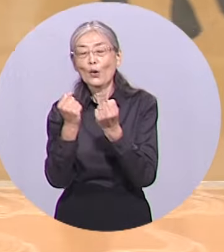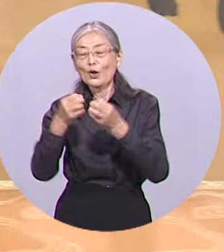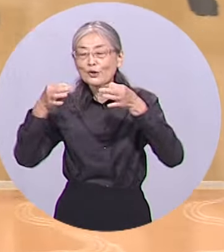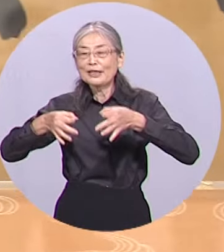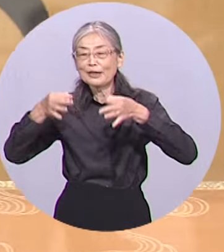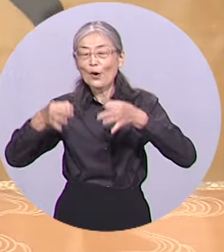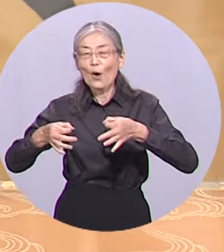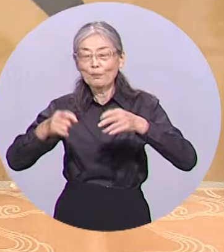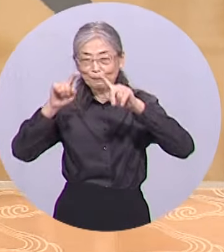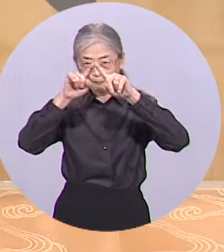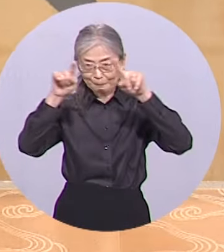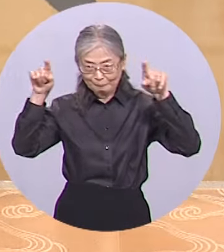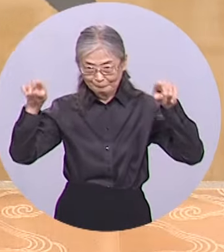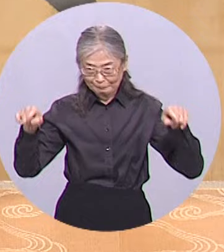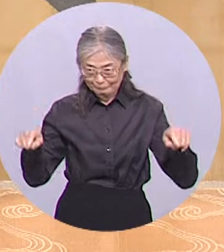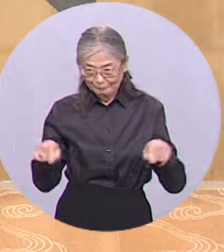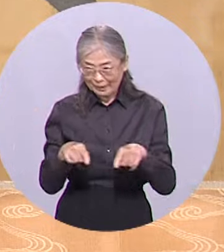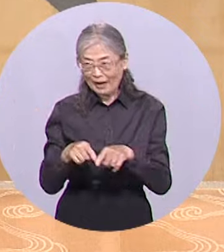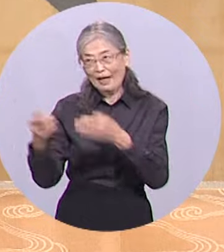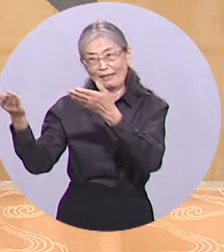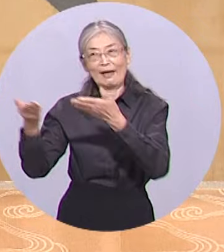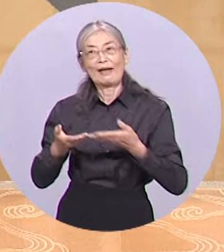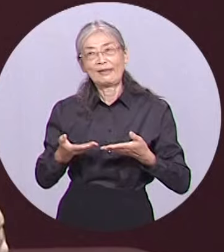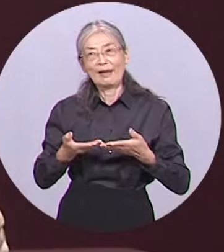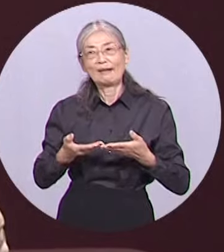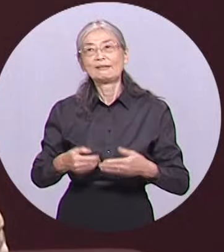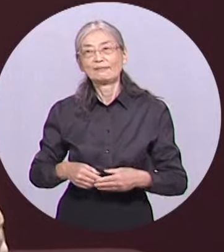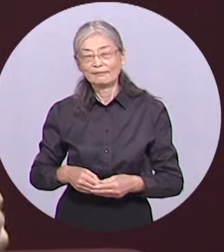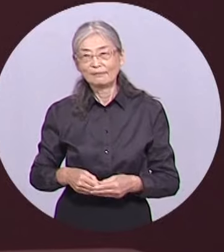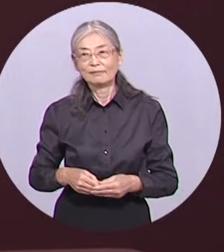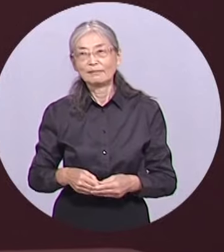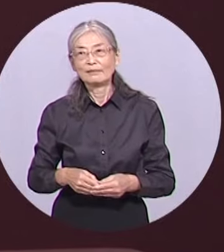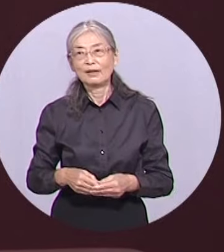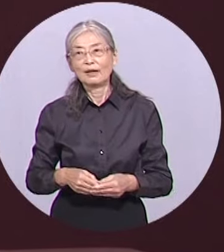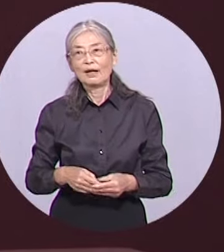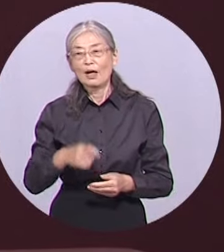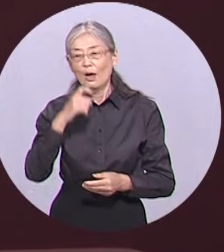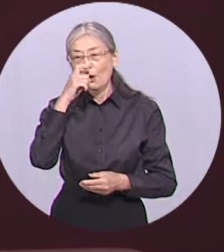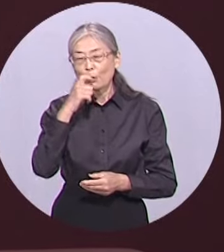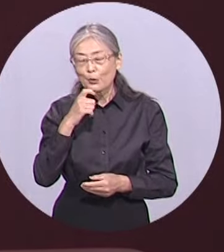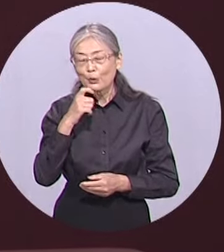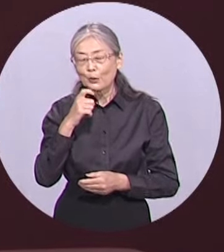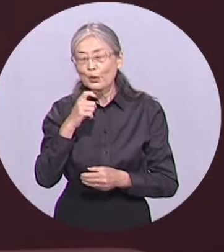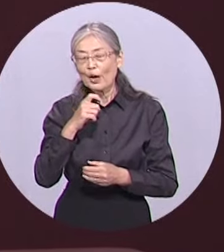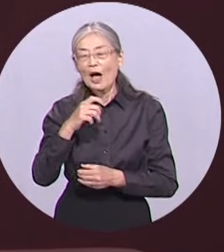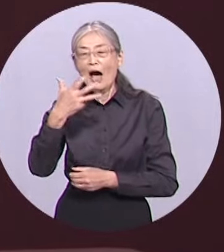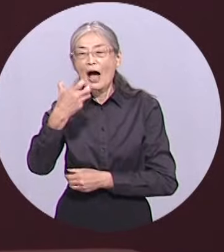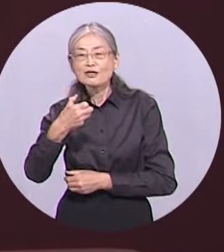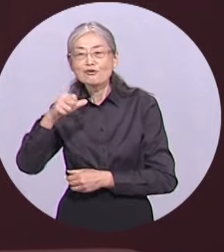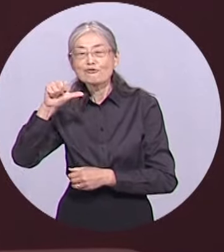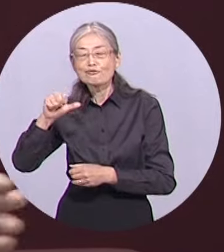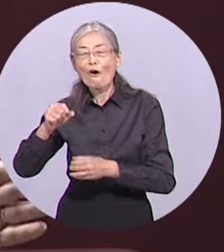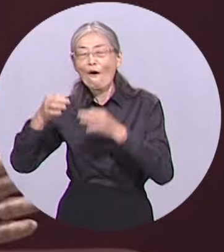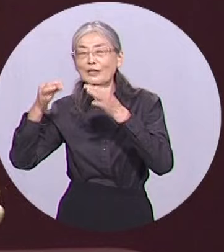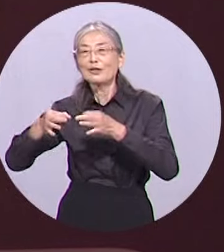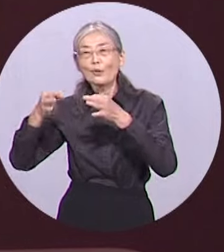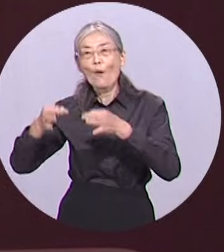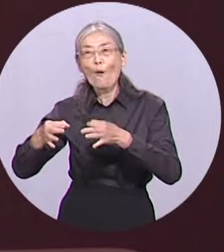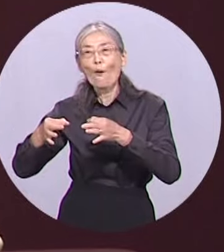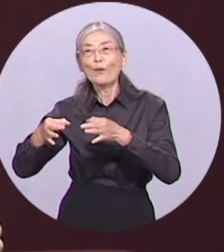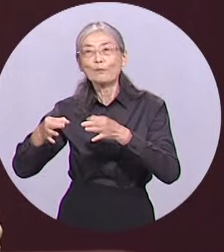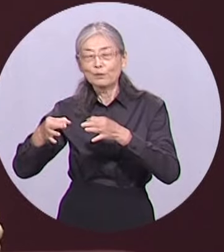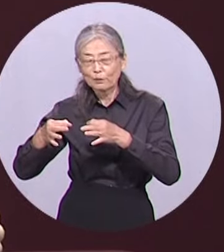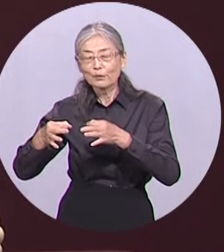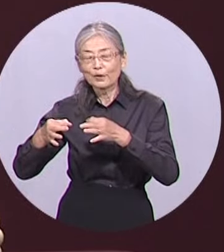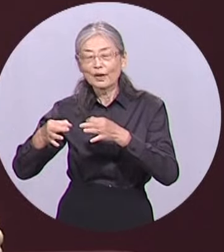という変額を送っていただいております。 旧第85銀行川越の今先ほどご